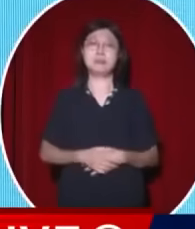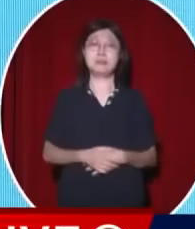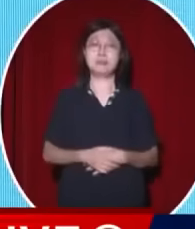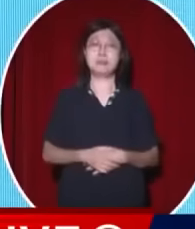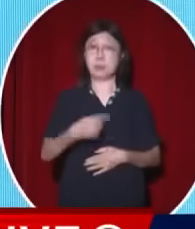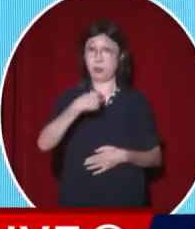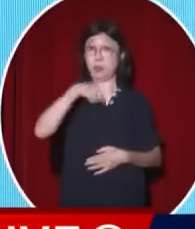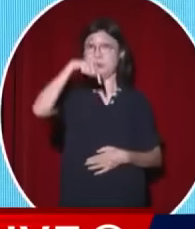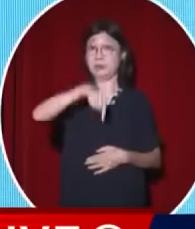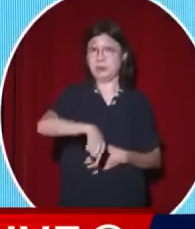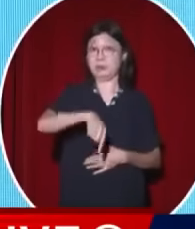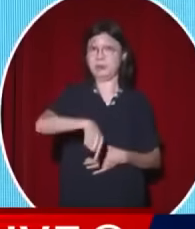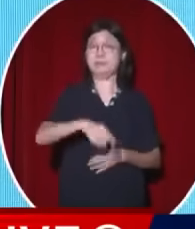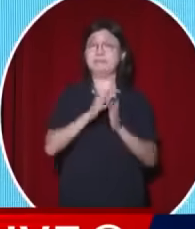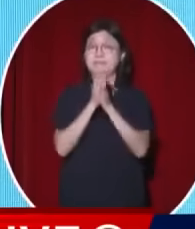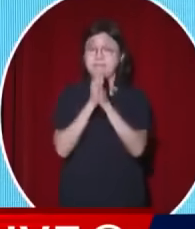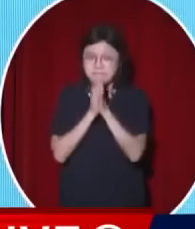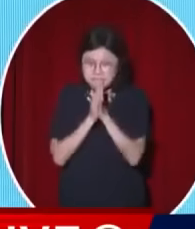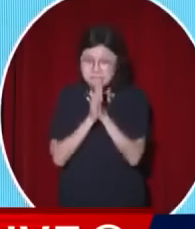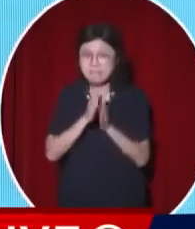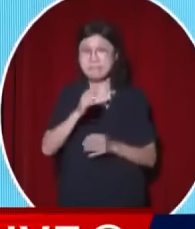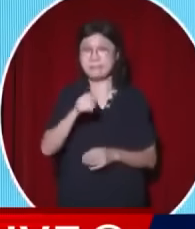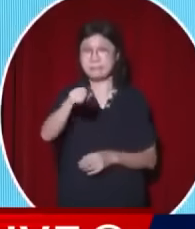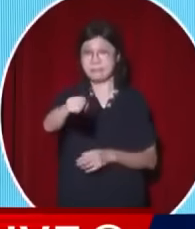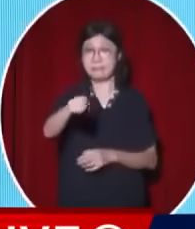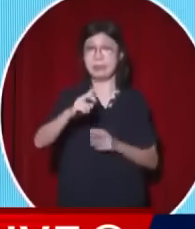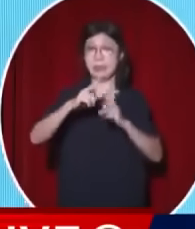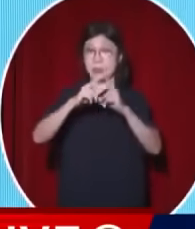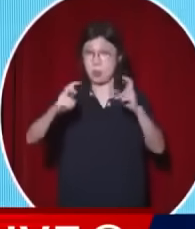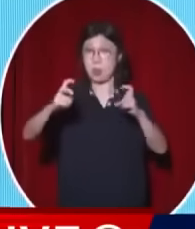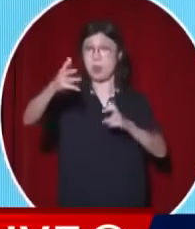我在这里恳请郭董，